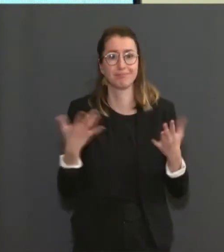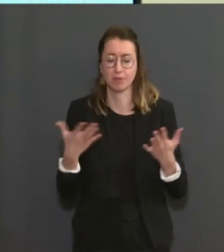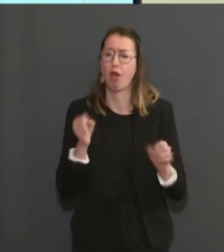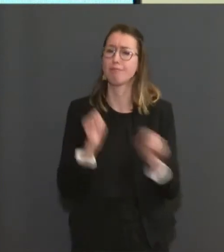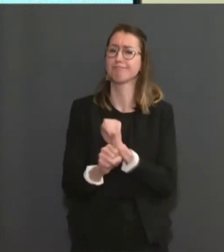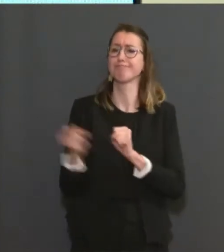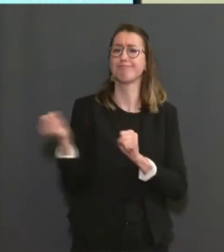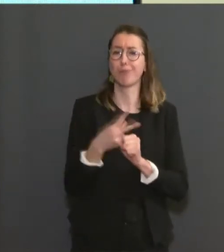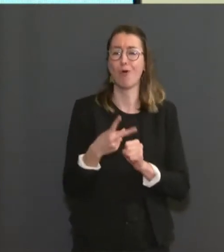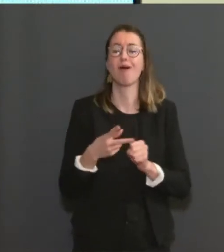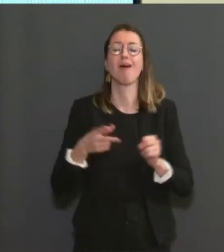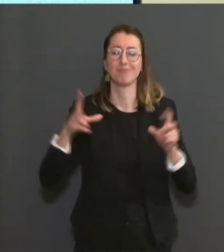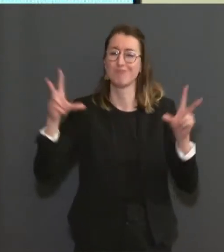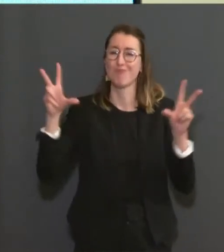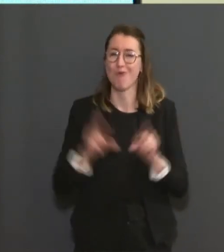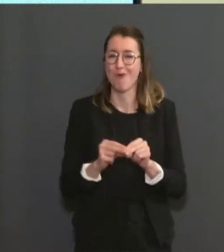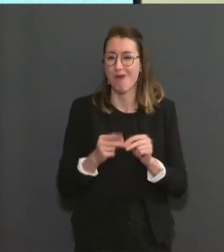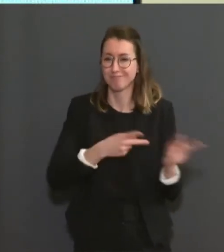employés.